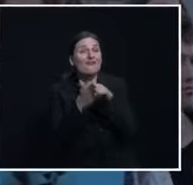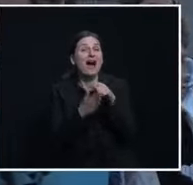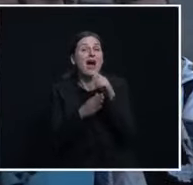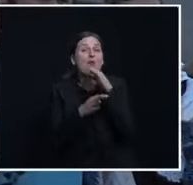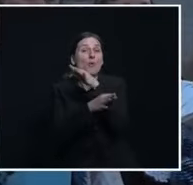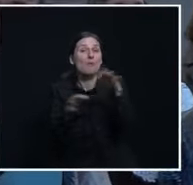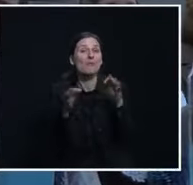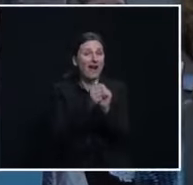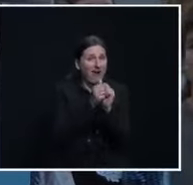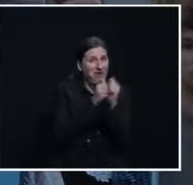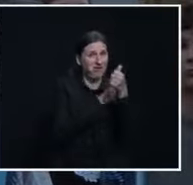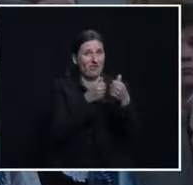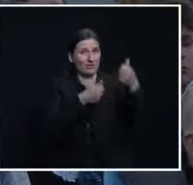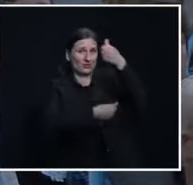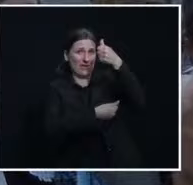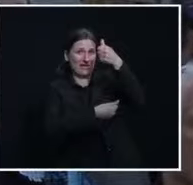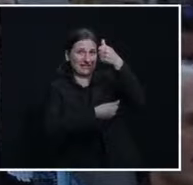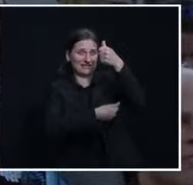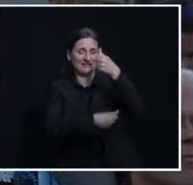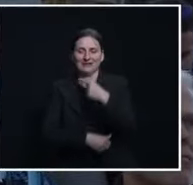anführt,